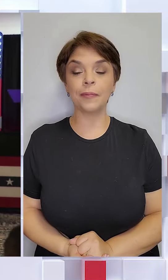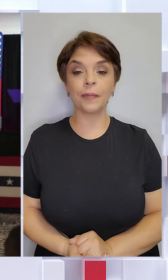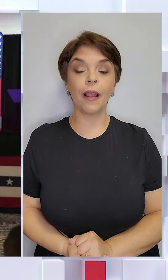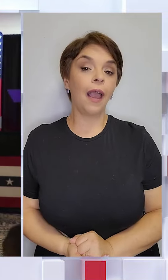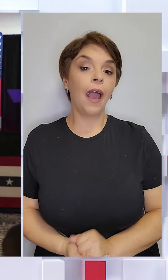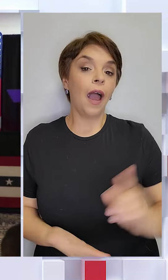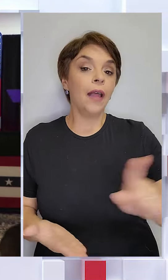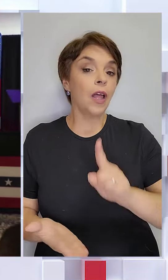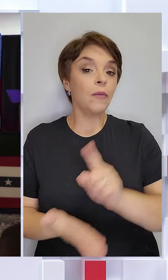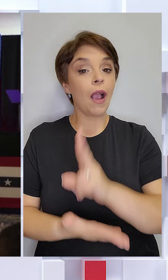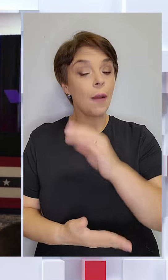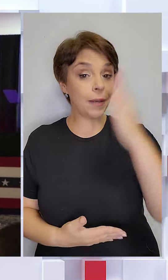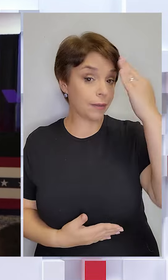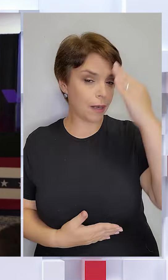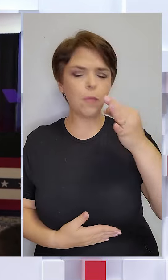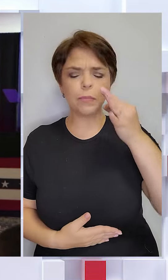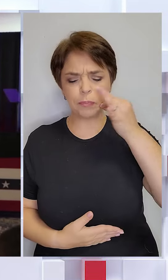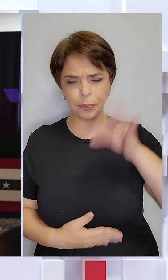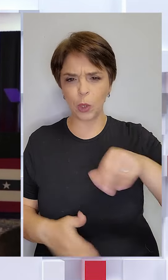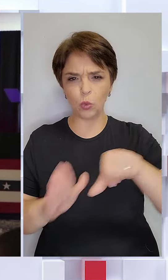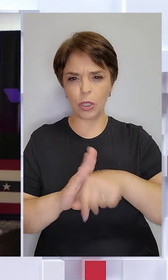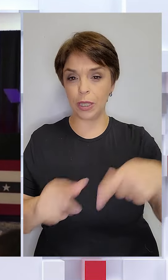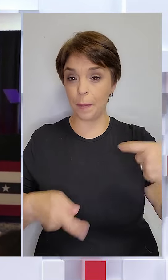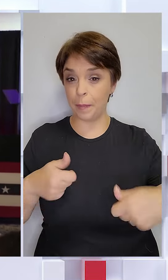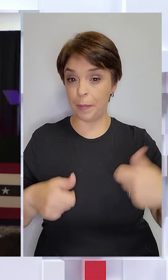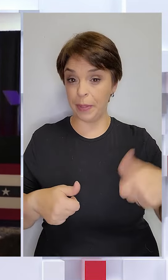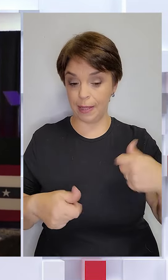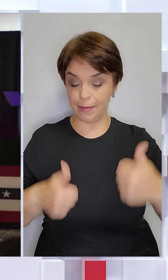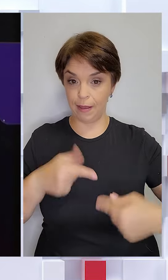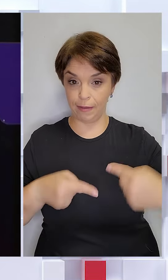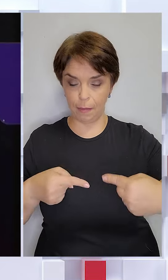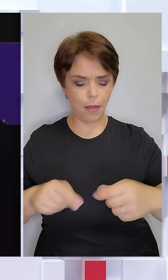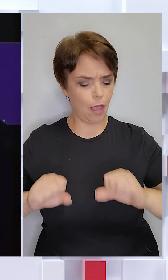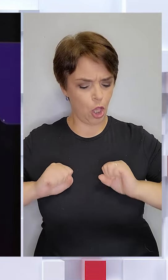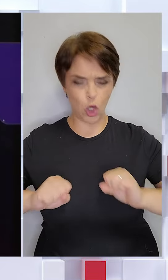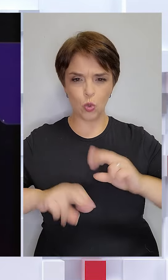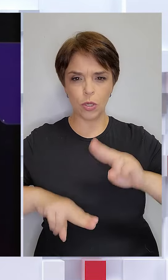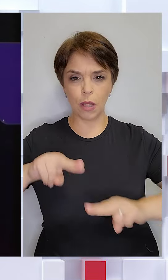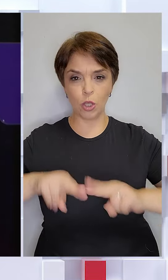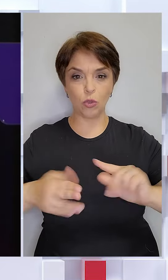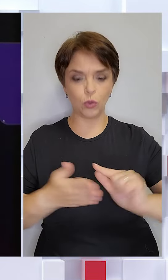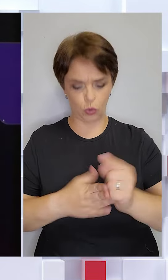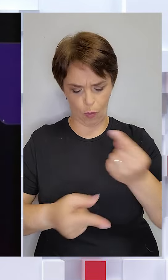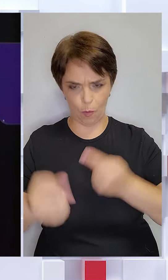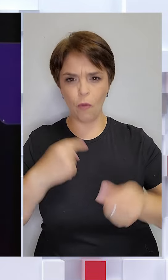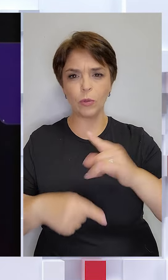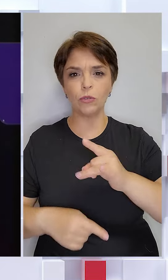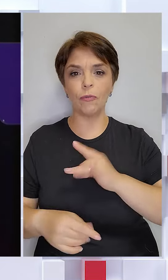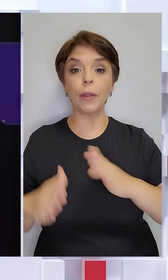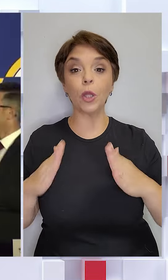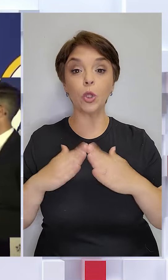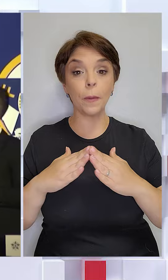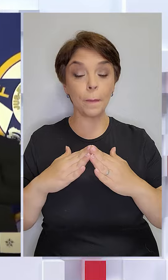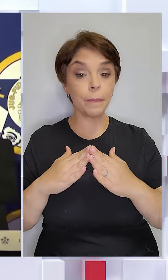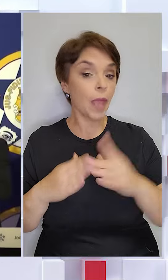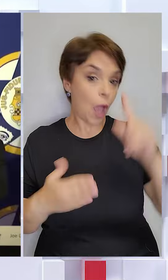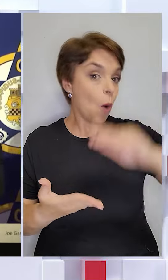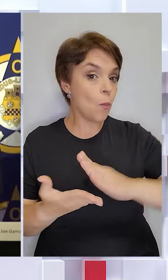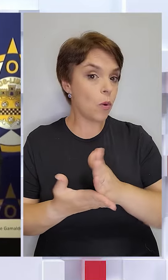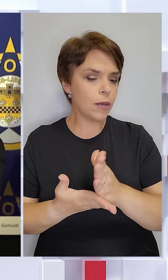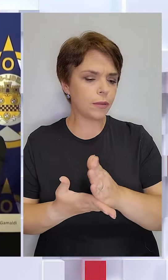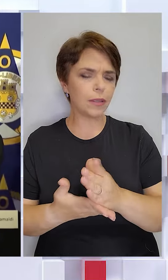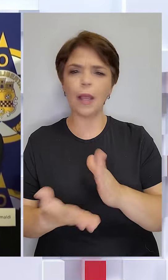На відміну від Камали, Трамп – досвідчений учасник президентських дебатів і рішуче налаштований знову повернутися до Білого Дому. Політик